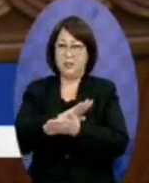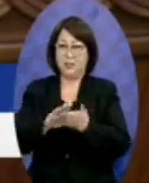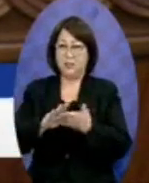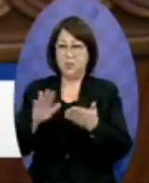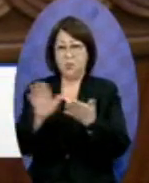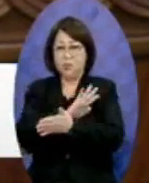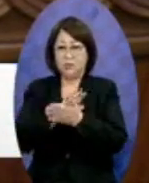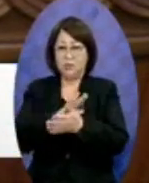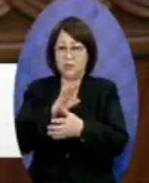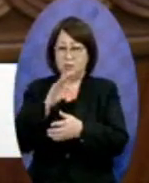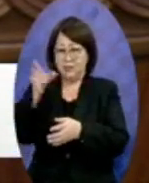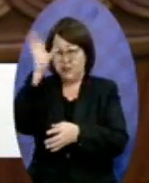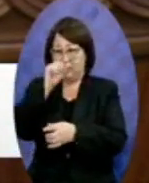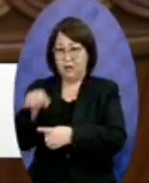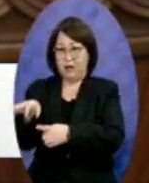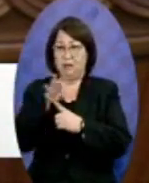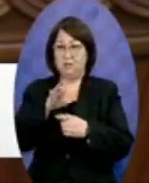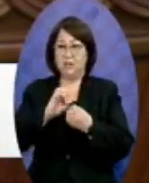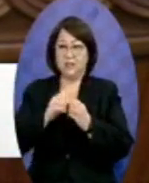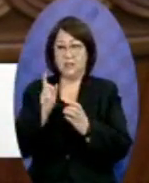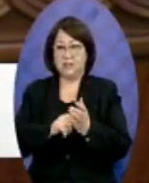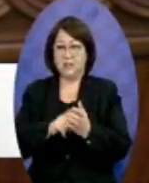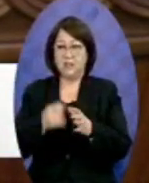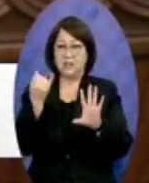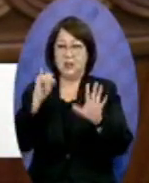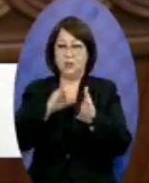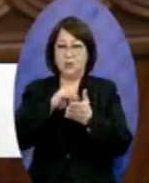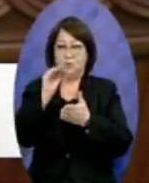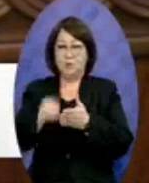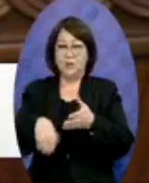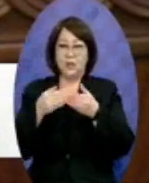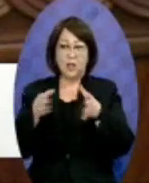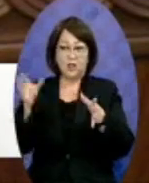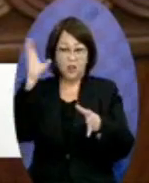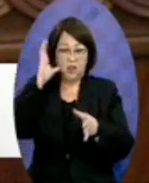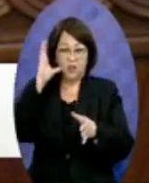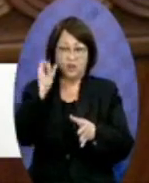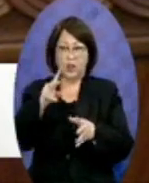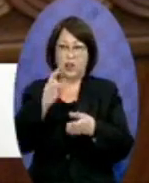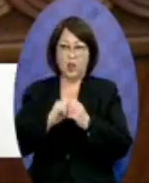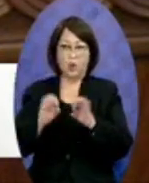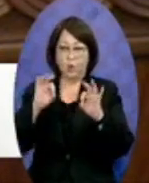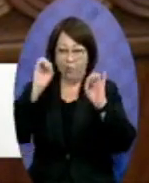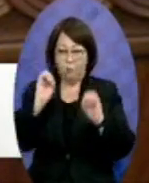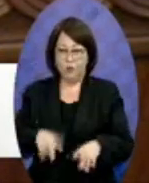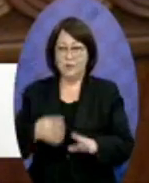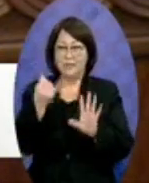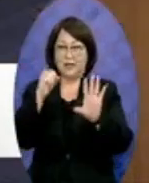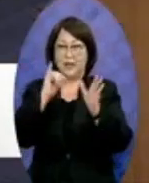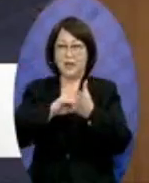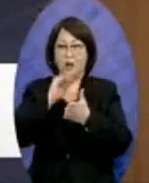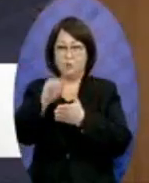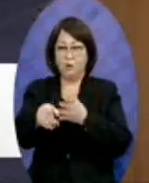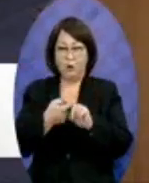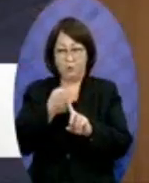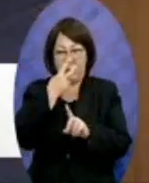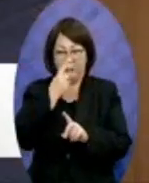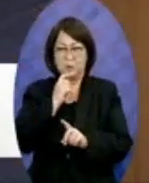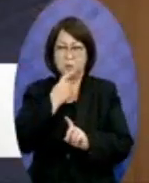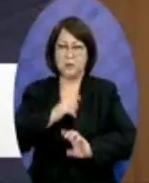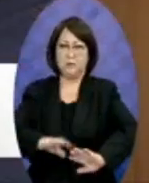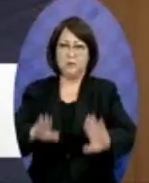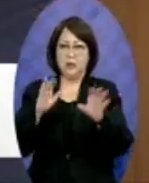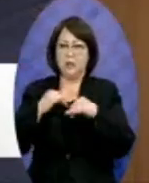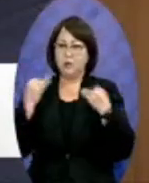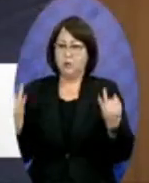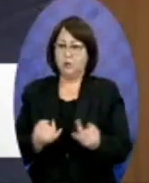байна шүү дээ. Энэ нээлттэй сонсгол энэ хийлгүүл энэ 60 тэрбум гэдгийг нэг учир зүйг нь олохгүй бол нэг болохын болчиход байна шүү дээ. Үнэхээр улсын хурлын